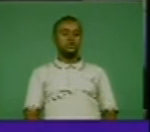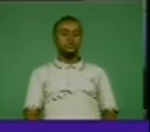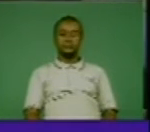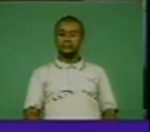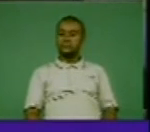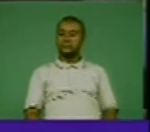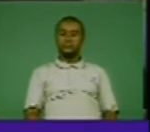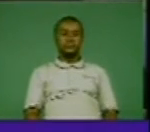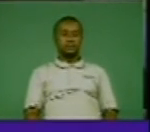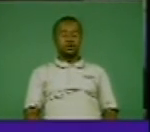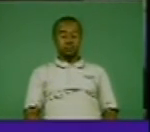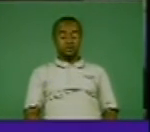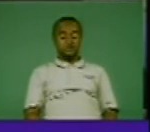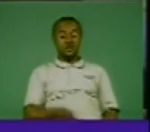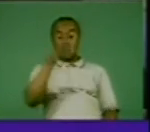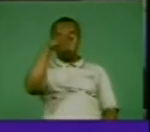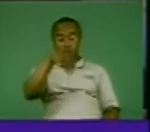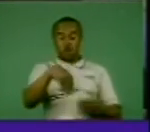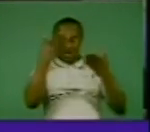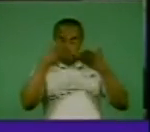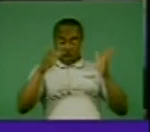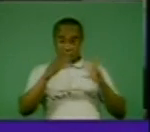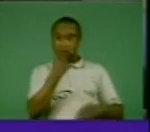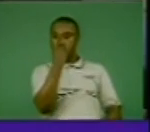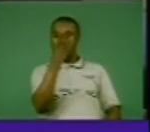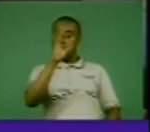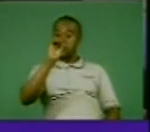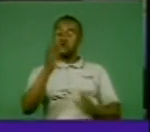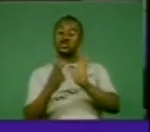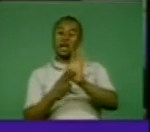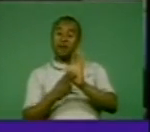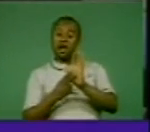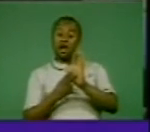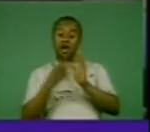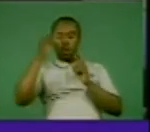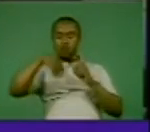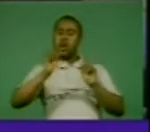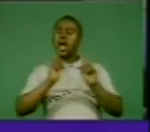Kura za wazi zilikuwa 107. Kura za hapana zilikuwa 7.